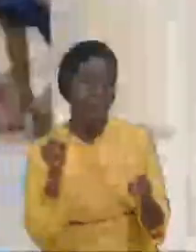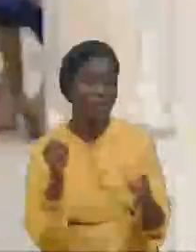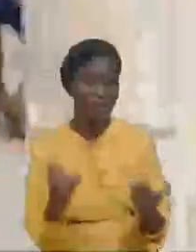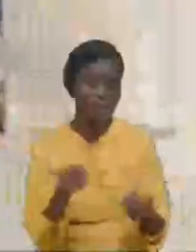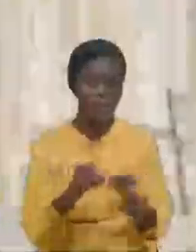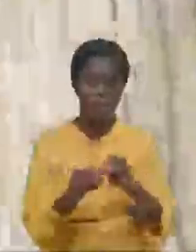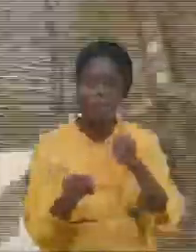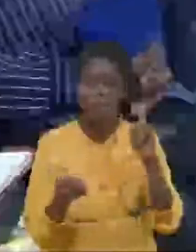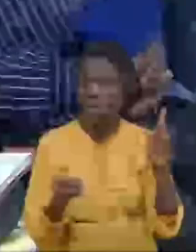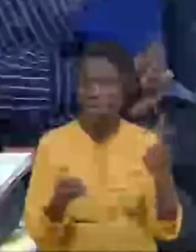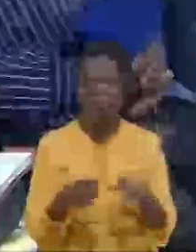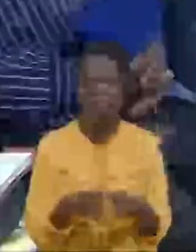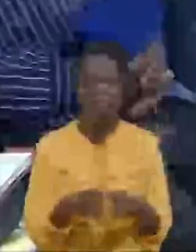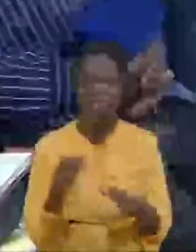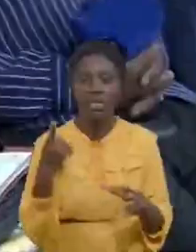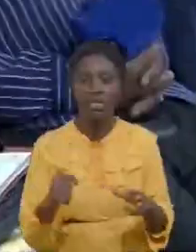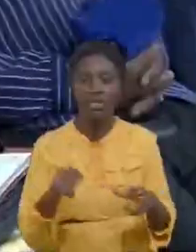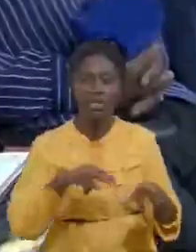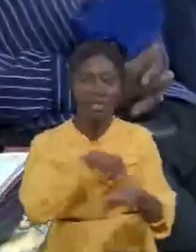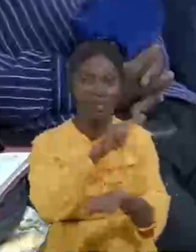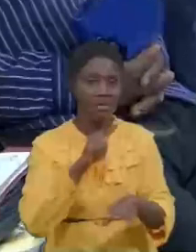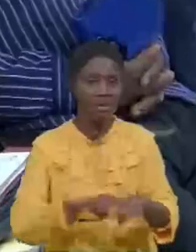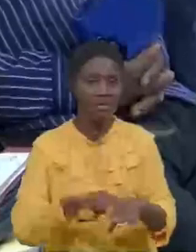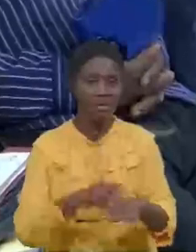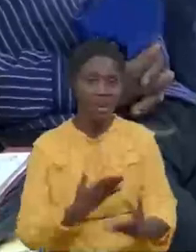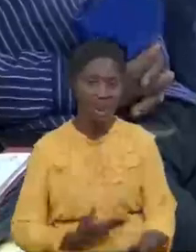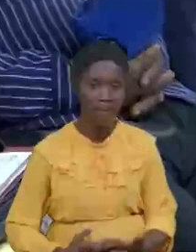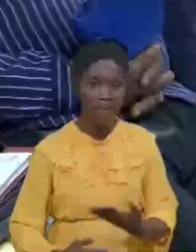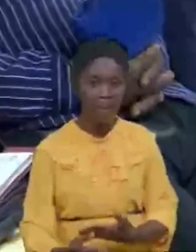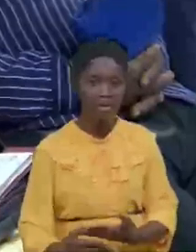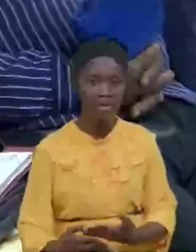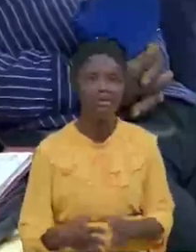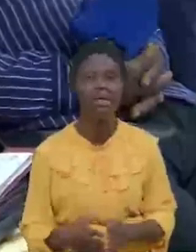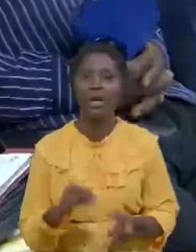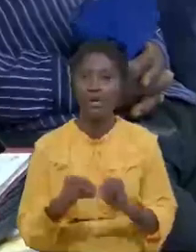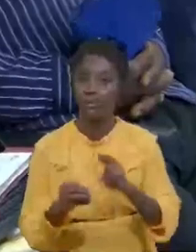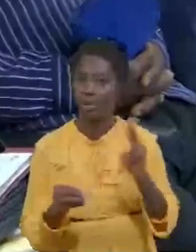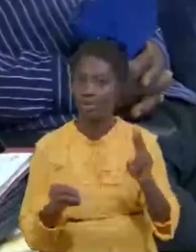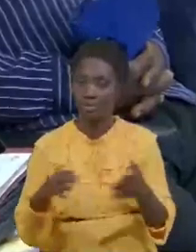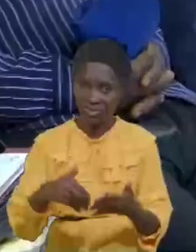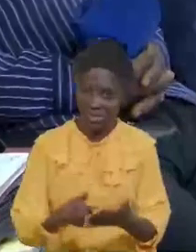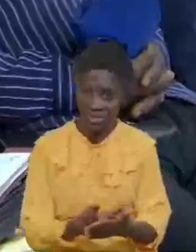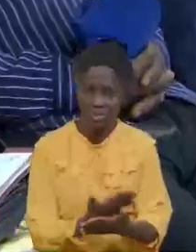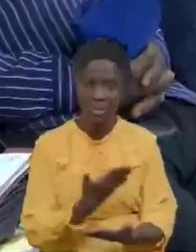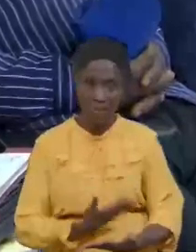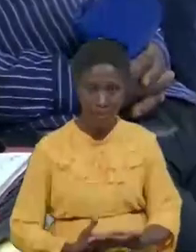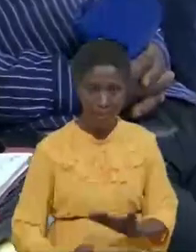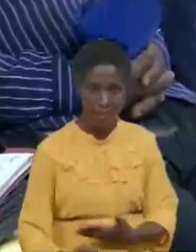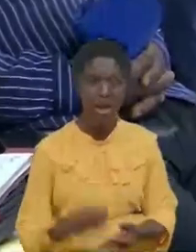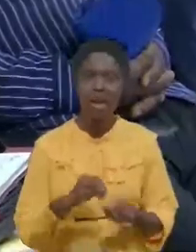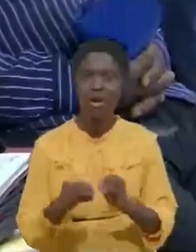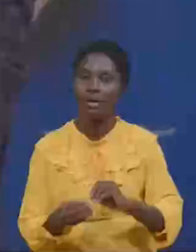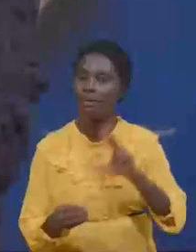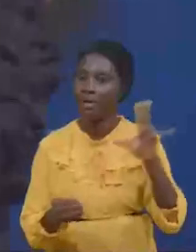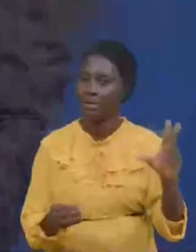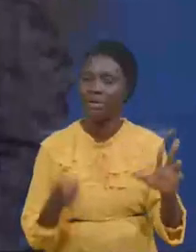Numéro un, la naissance naturelle. De la nouvelle naissance. Et trois,